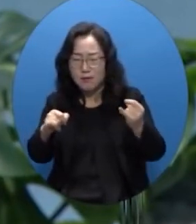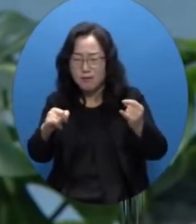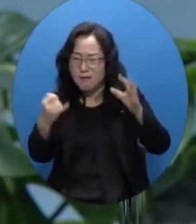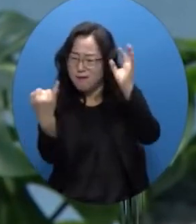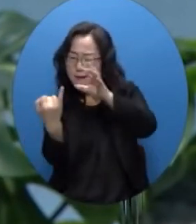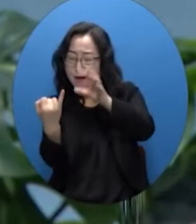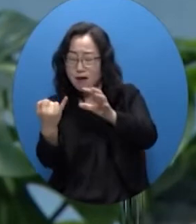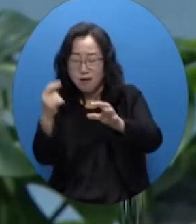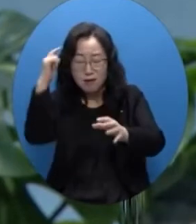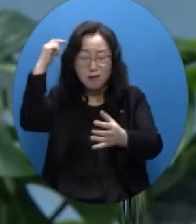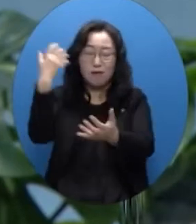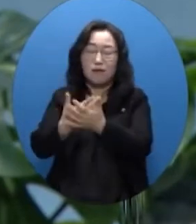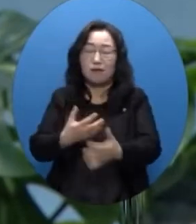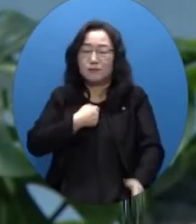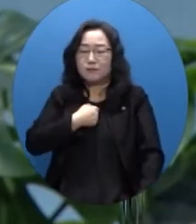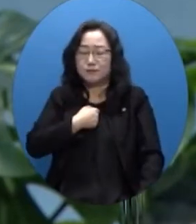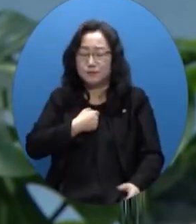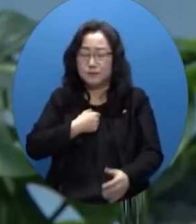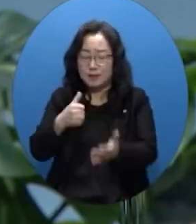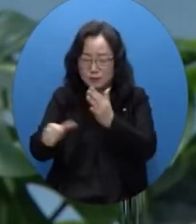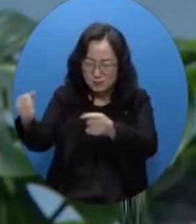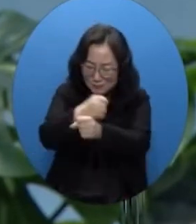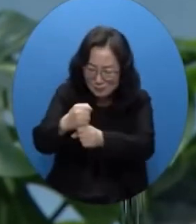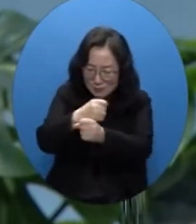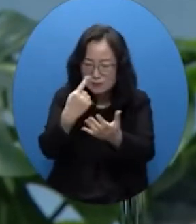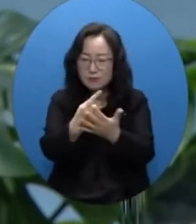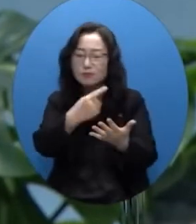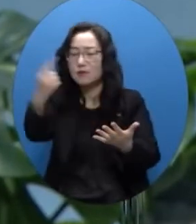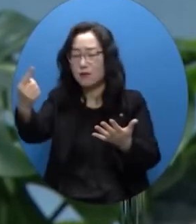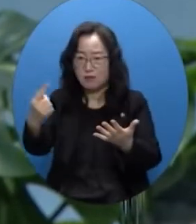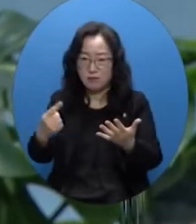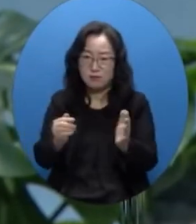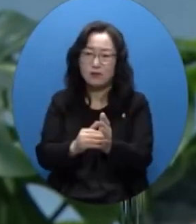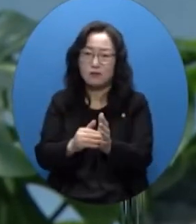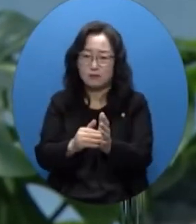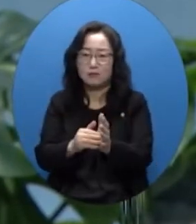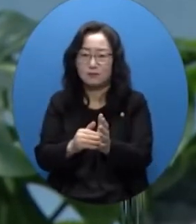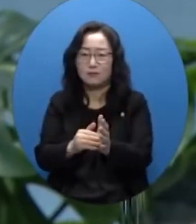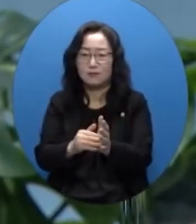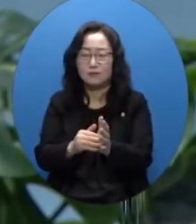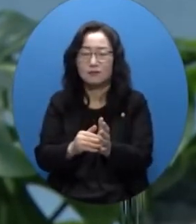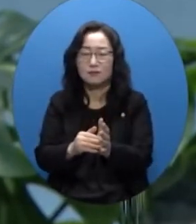충격을 받고 그 나 로봇들의 싸고 나간 것입니다 집을 사서 나갔습니다